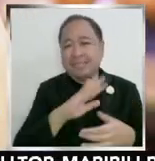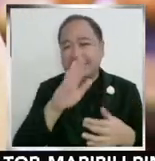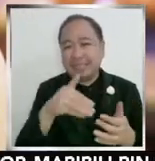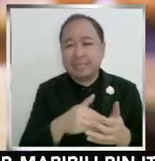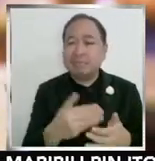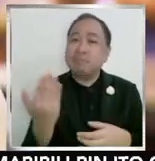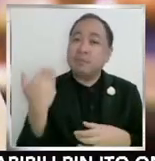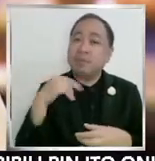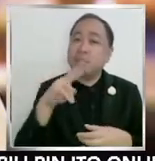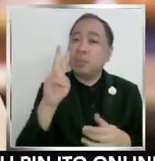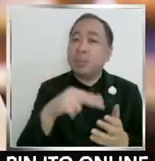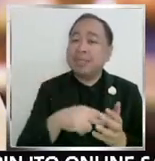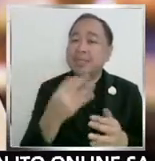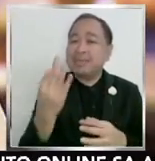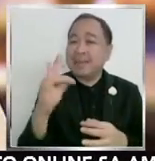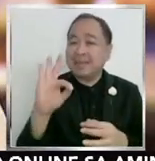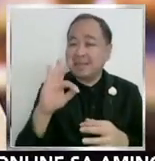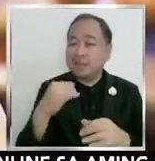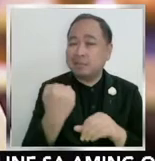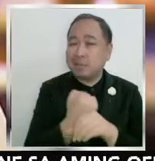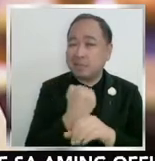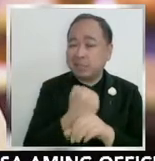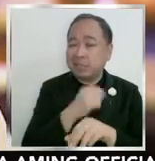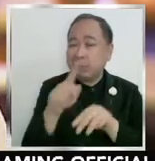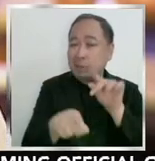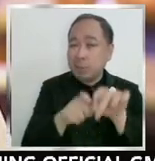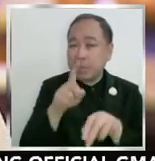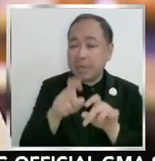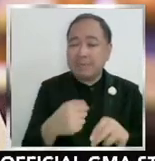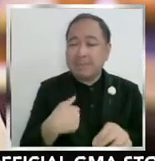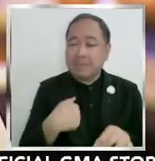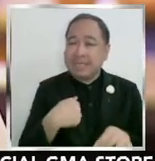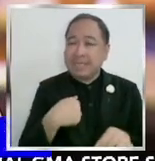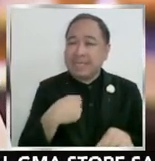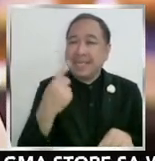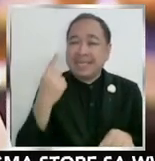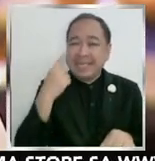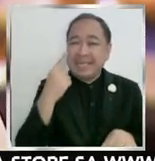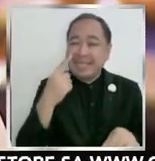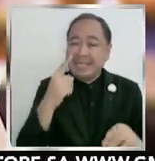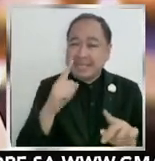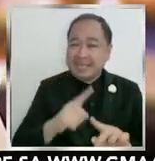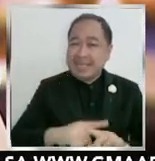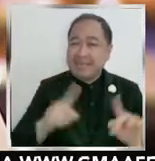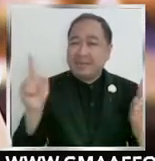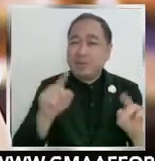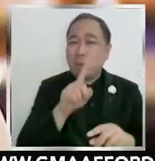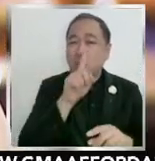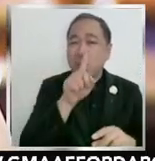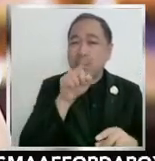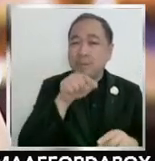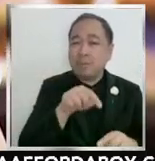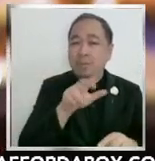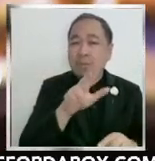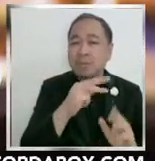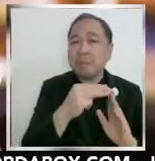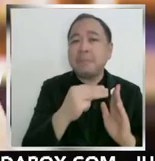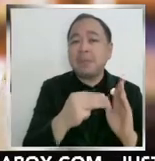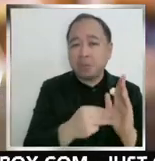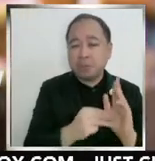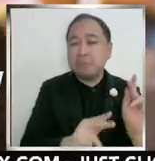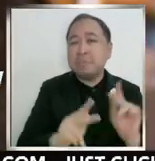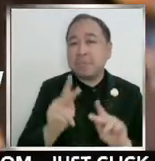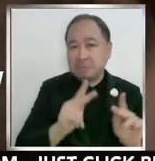statistics, I might not be sure but it's not too far from the truth, mga 1.3 million ang drug users sa buong